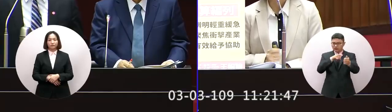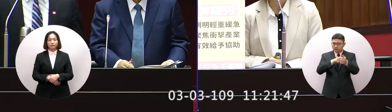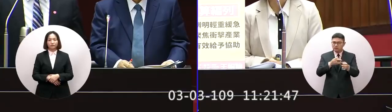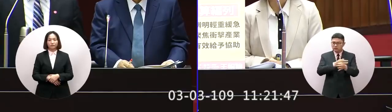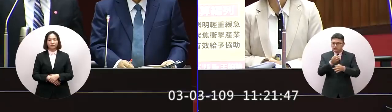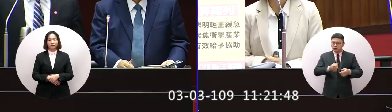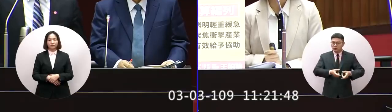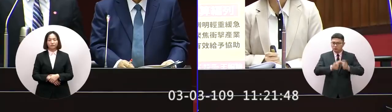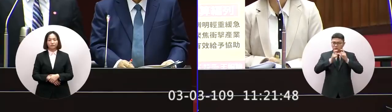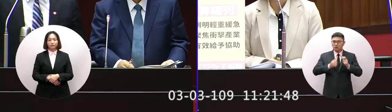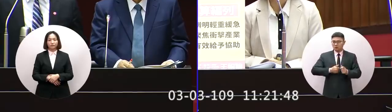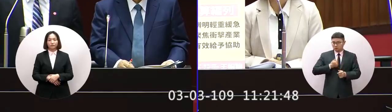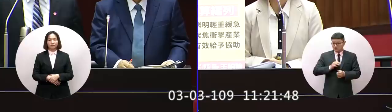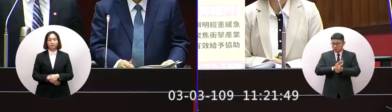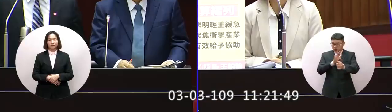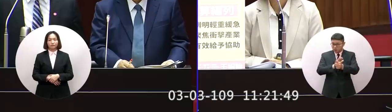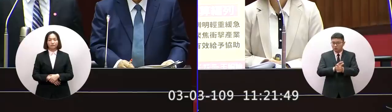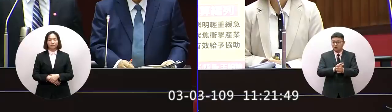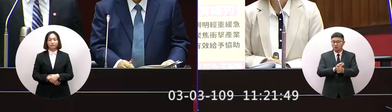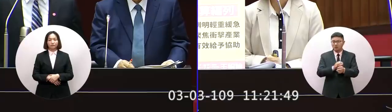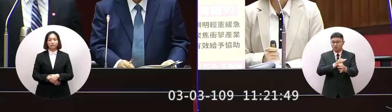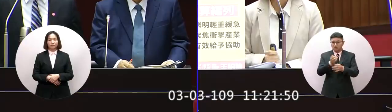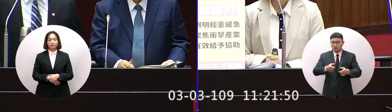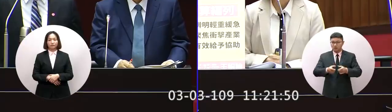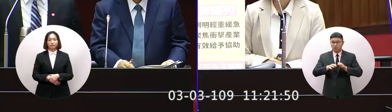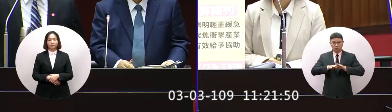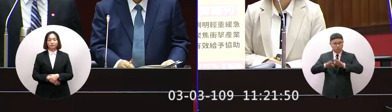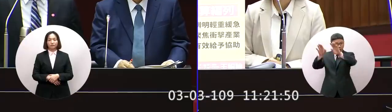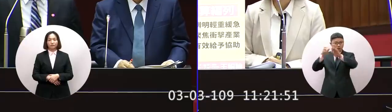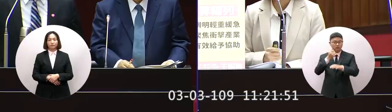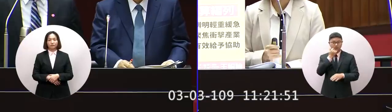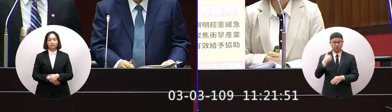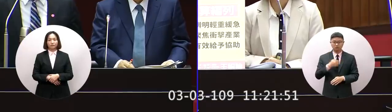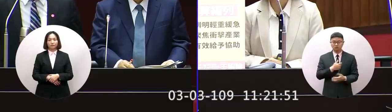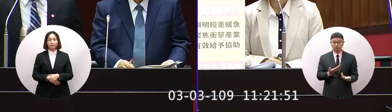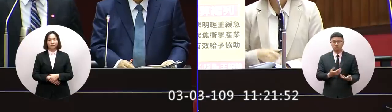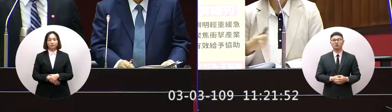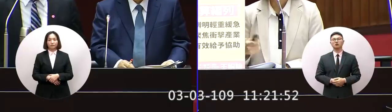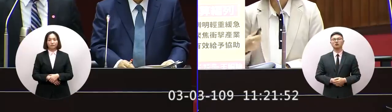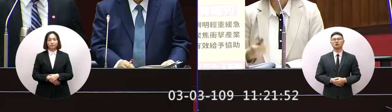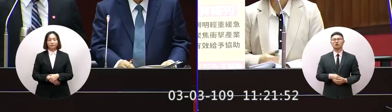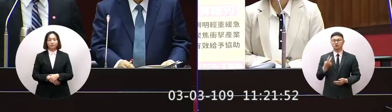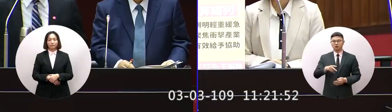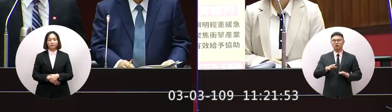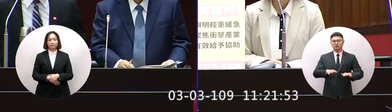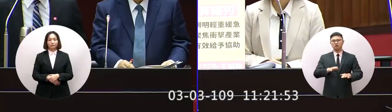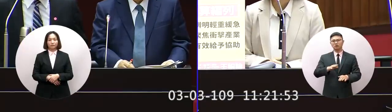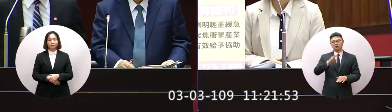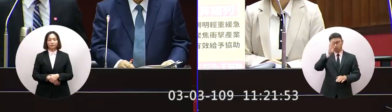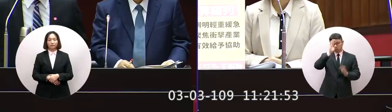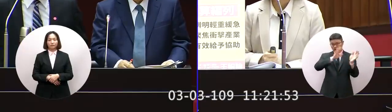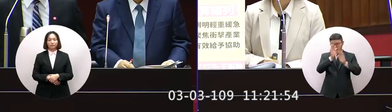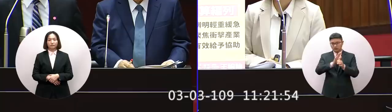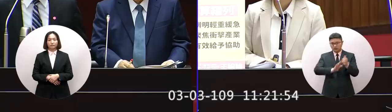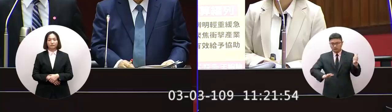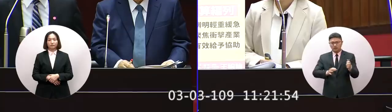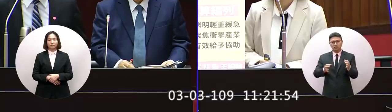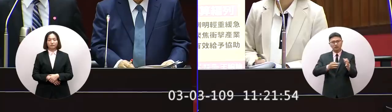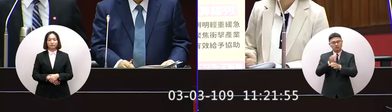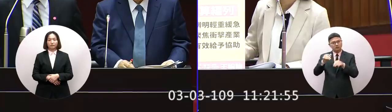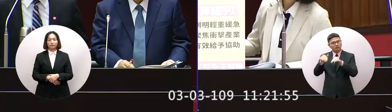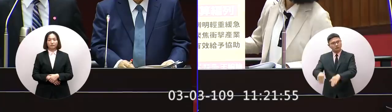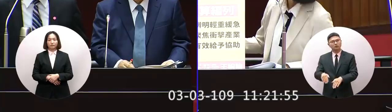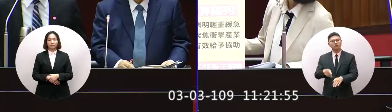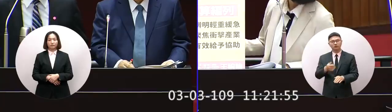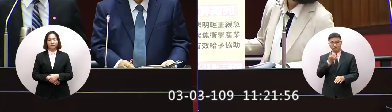真正有助于振兴我们的市场经济，振兴到我们这些因防疫而导致收入或营收不好的产业的